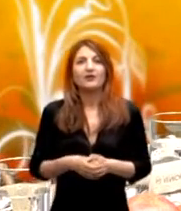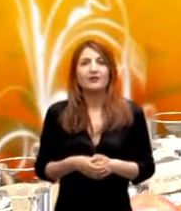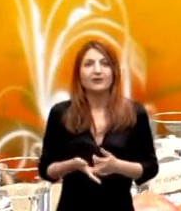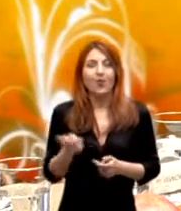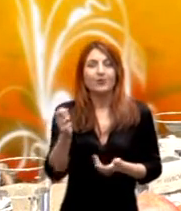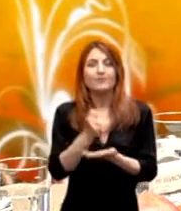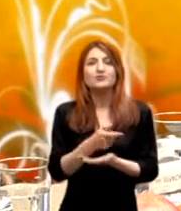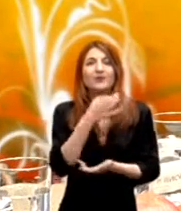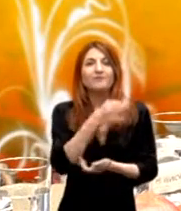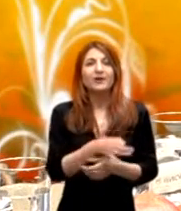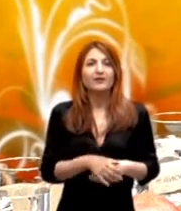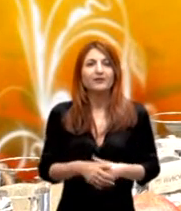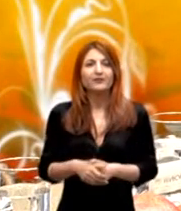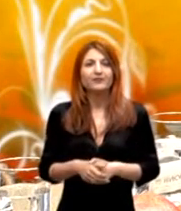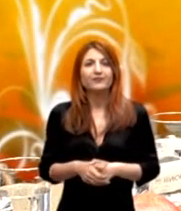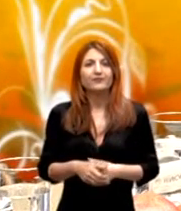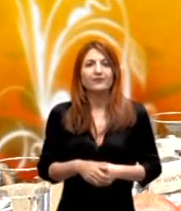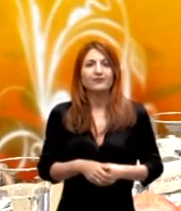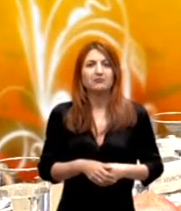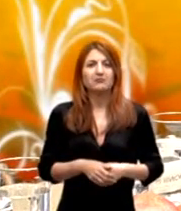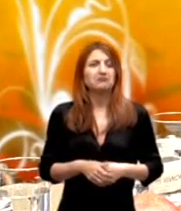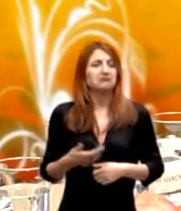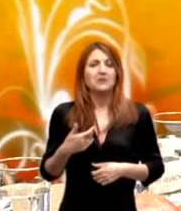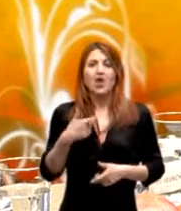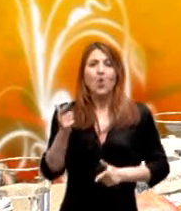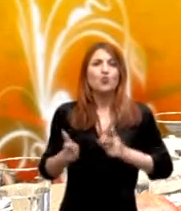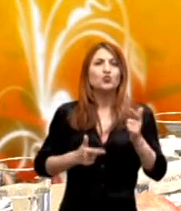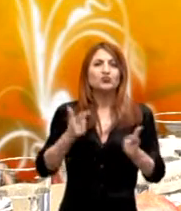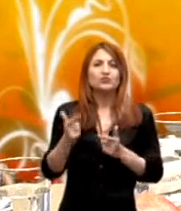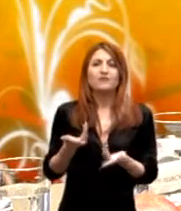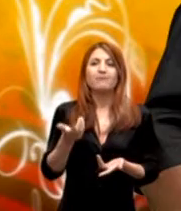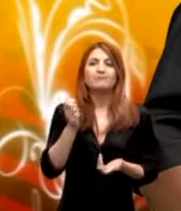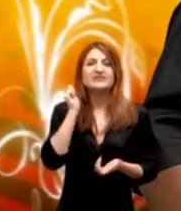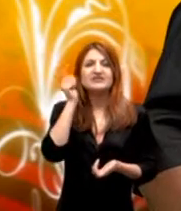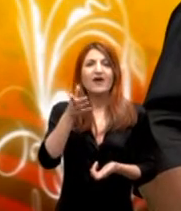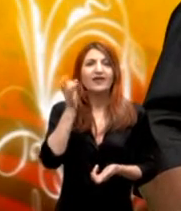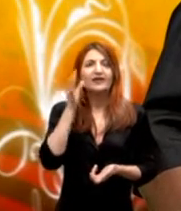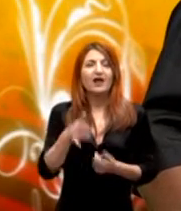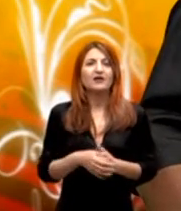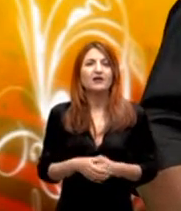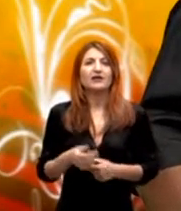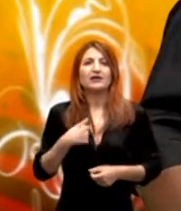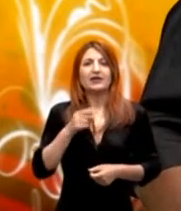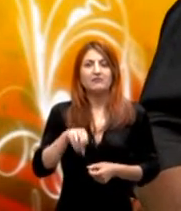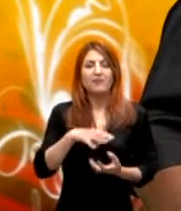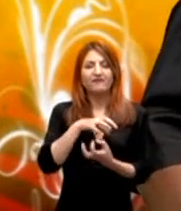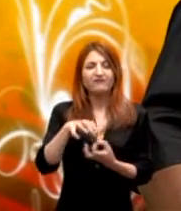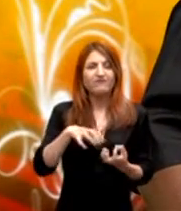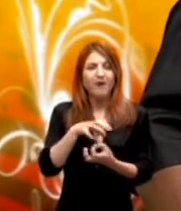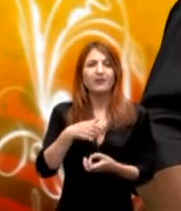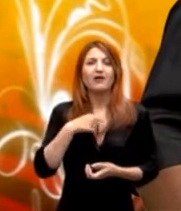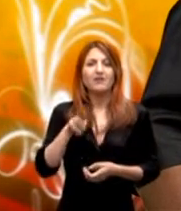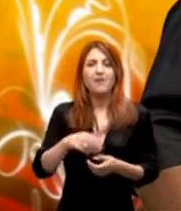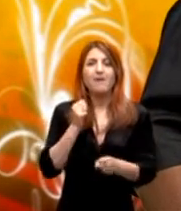dr. Koršić. U čemu bi uživao još? Da. Poživam svakom danu proživljenom. Ali imam familiju, imam